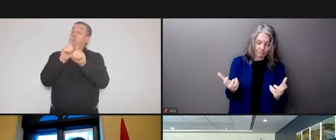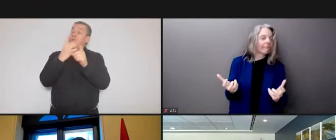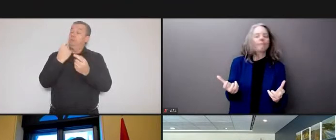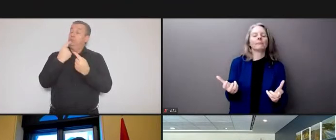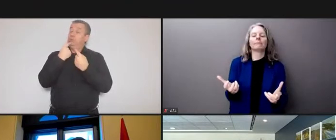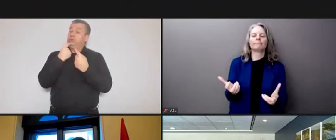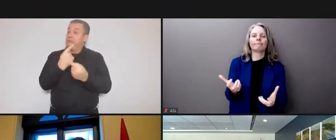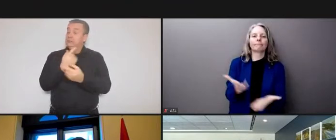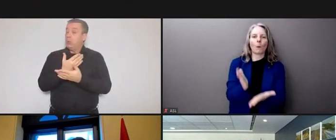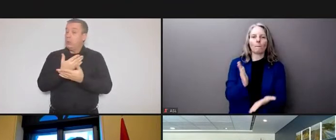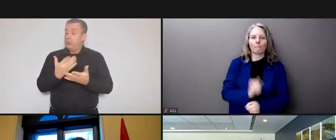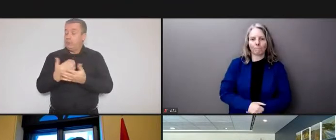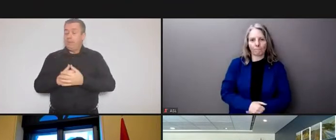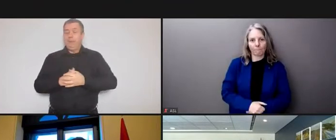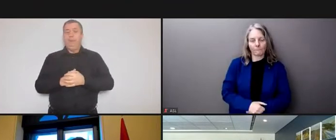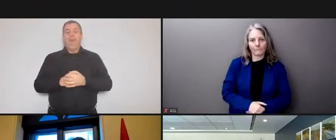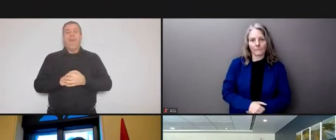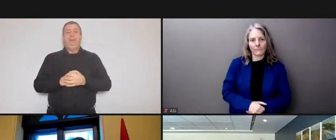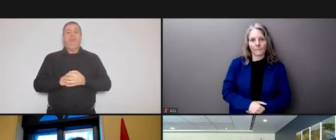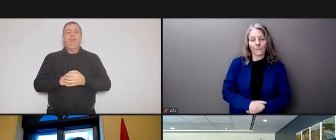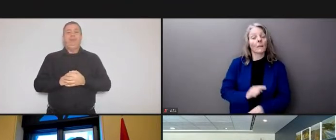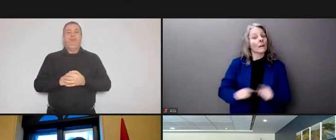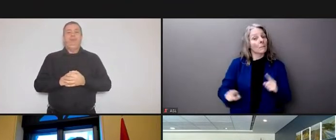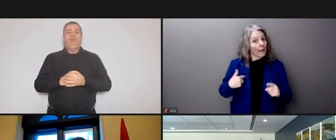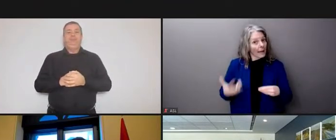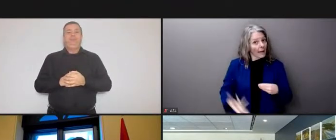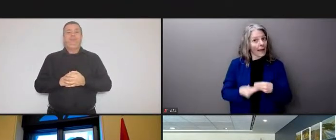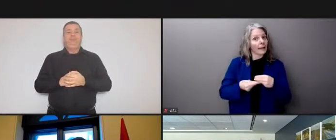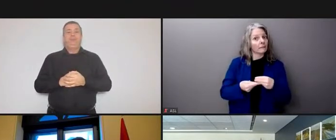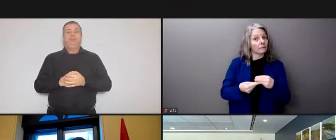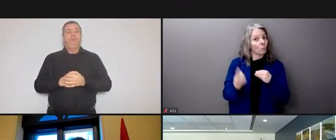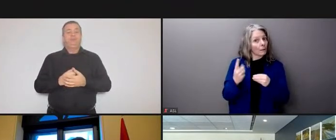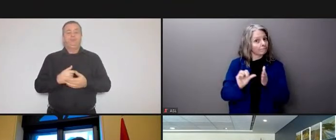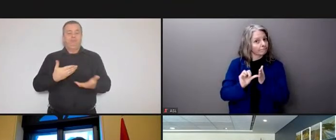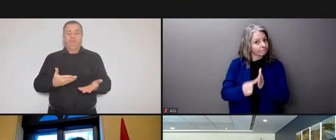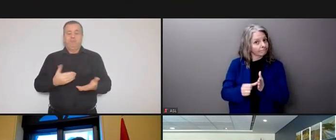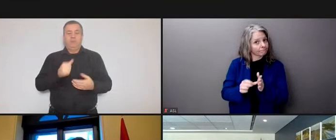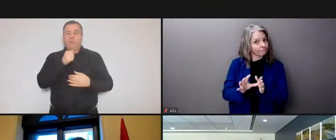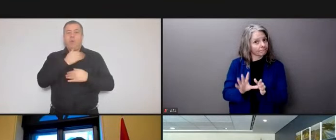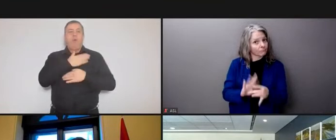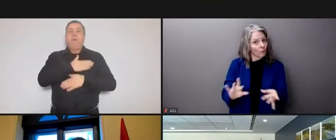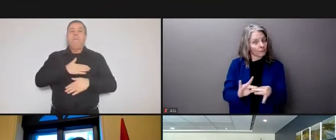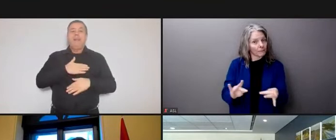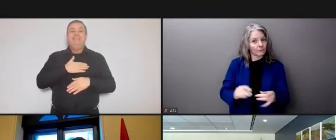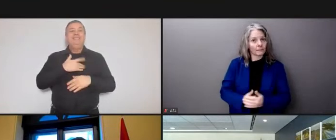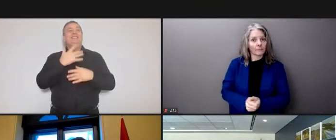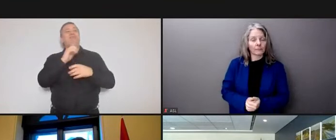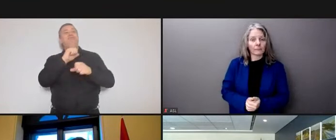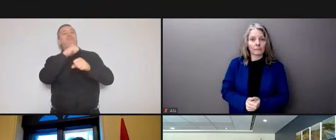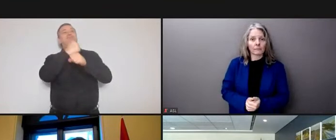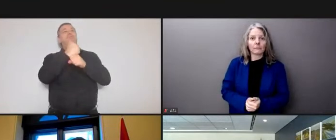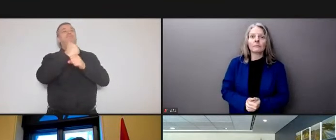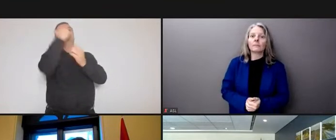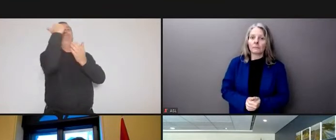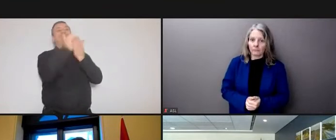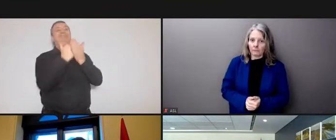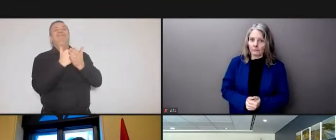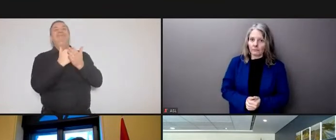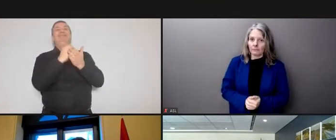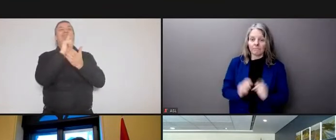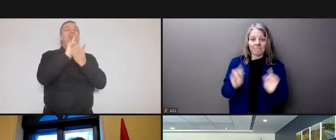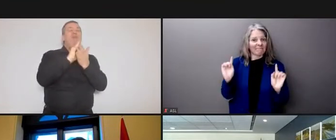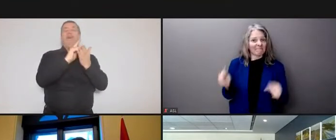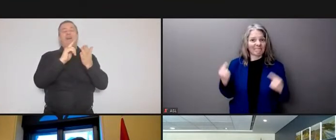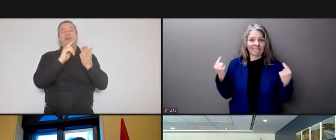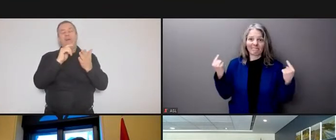dire ceci nous ne prenons aucun plaisir à invoquer ces mesures elles sont sans